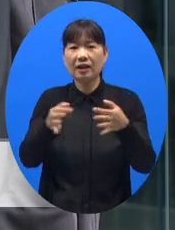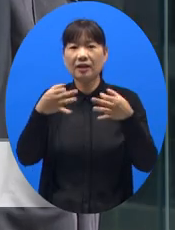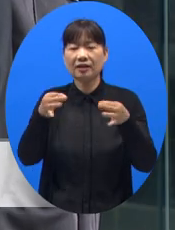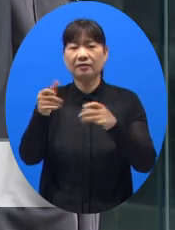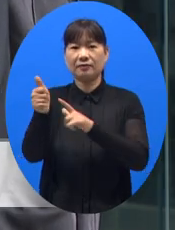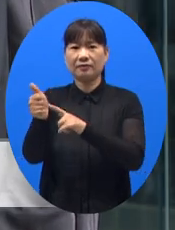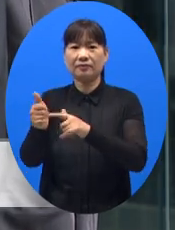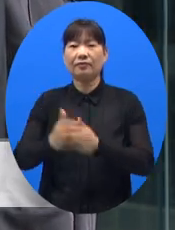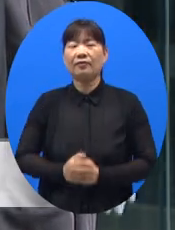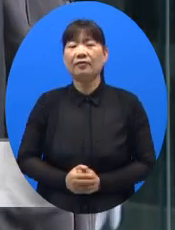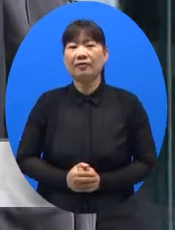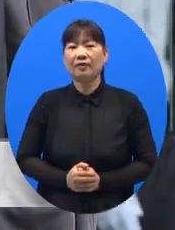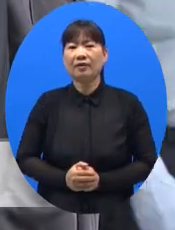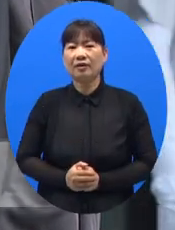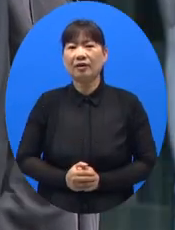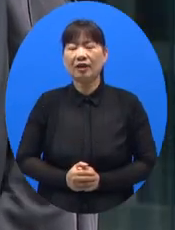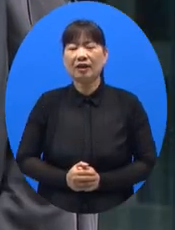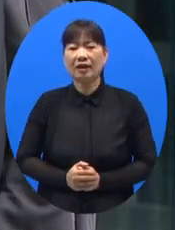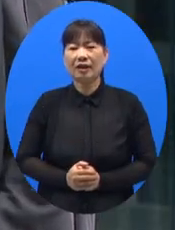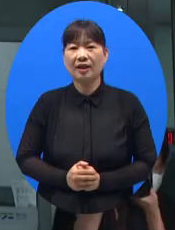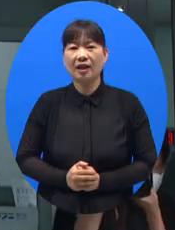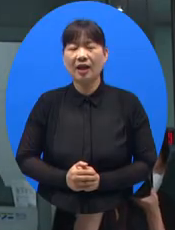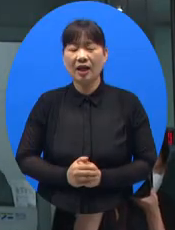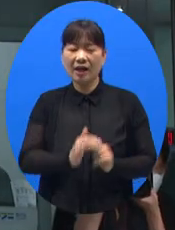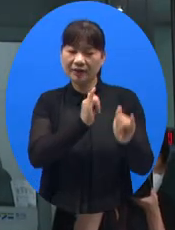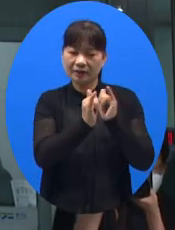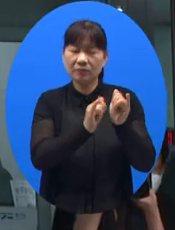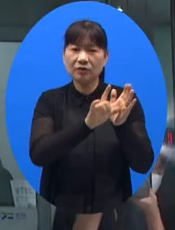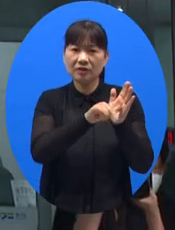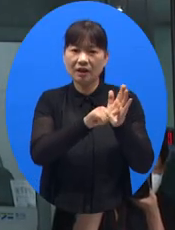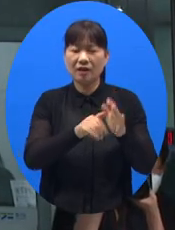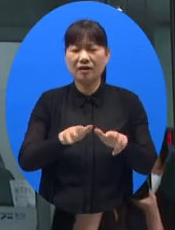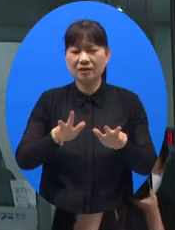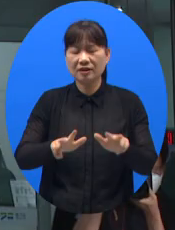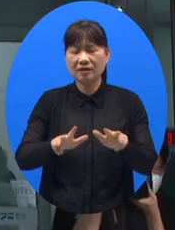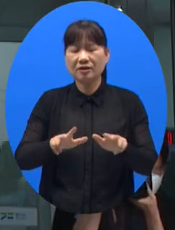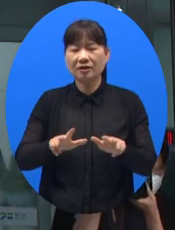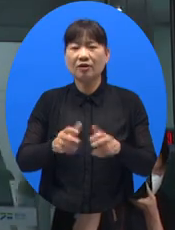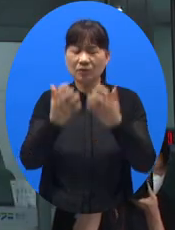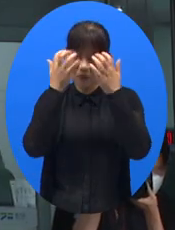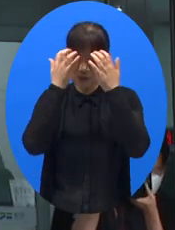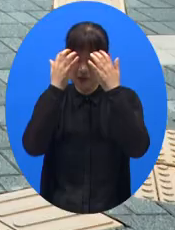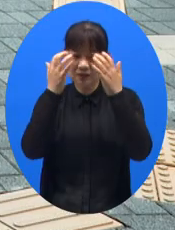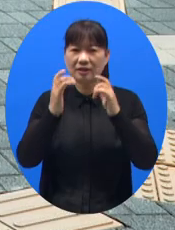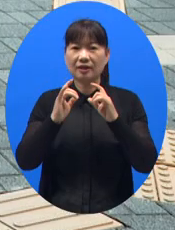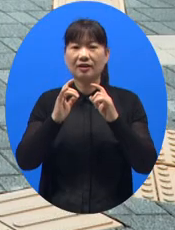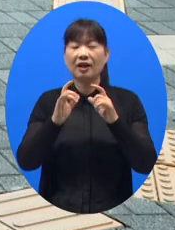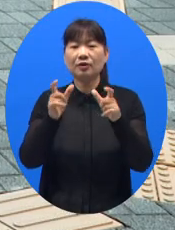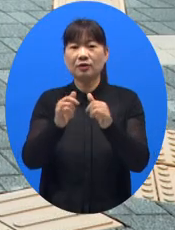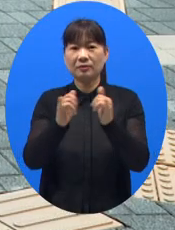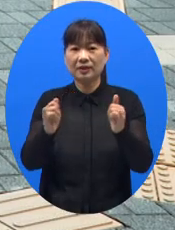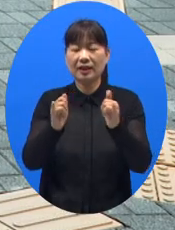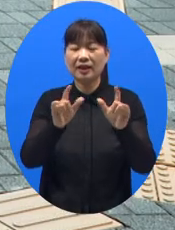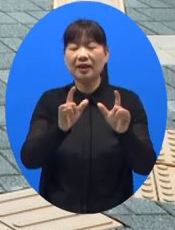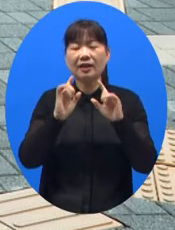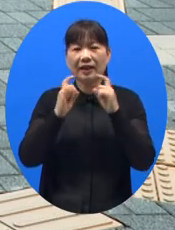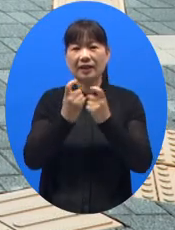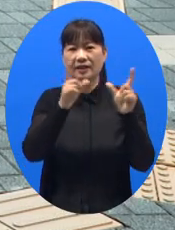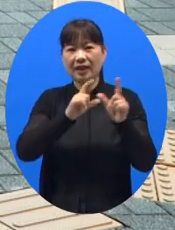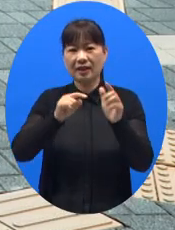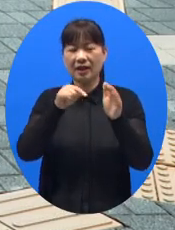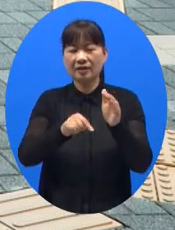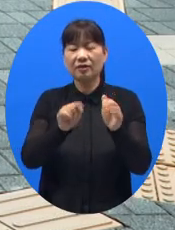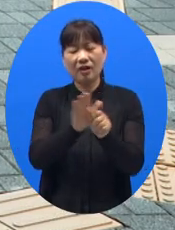경기도지사 출근길 인터뷰 에서 어려운 시기를 지나고 있는 민생을 보살피는 데 우선순위를 주겠다며 포부를